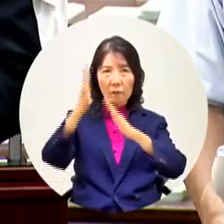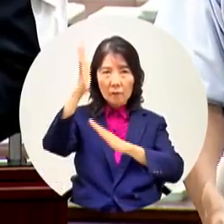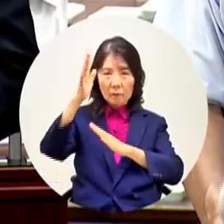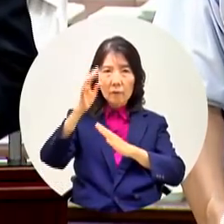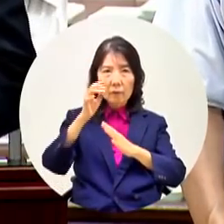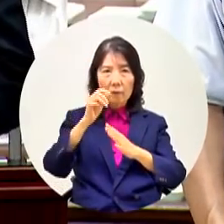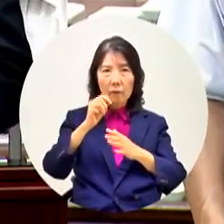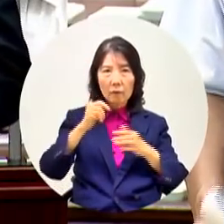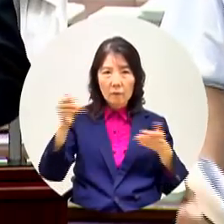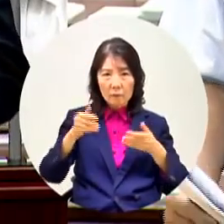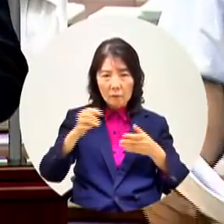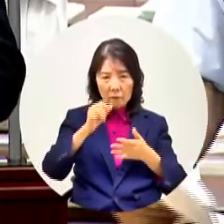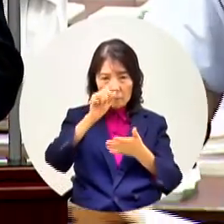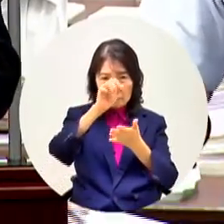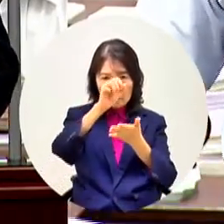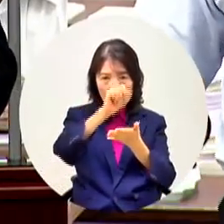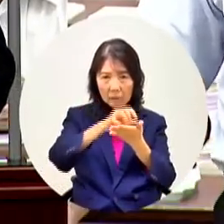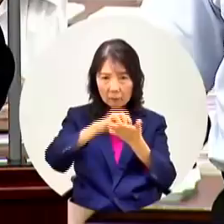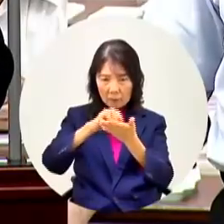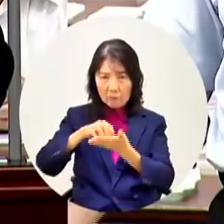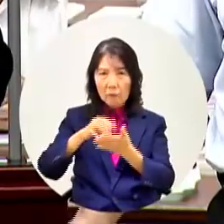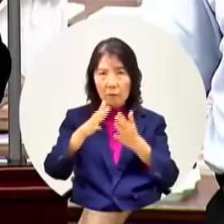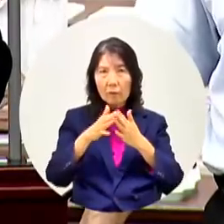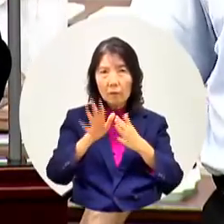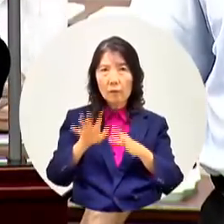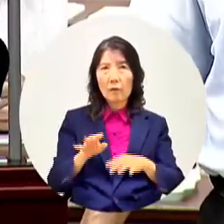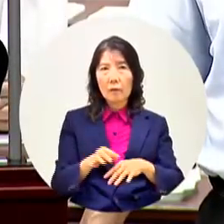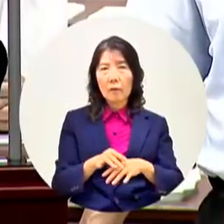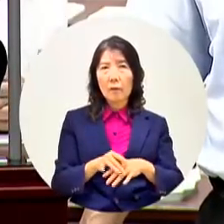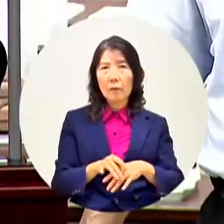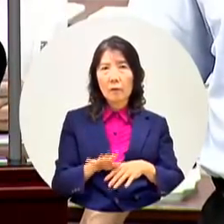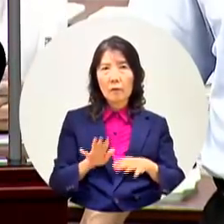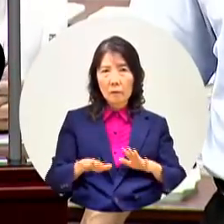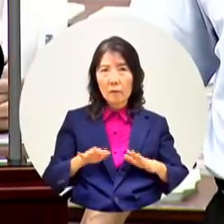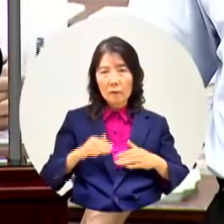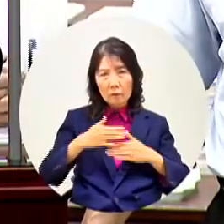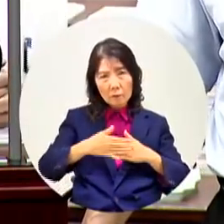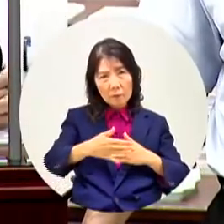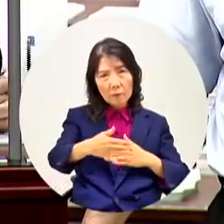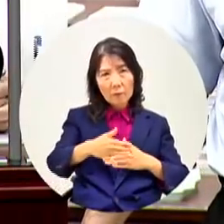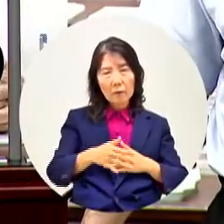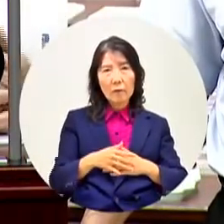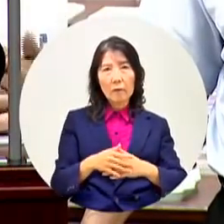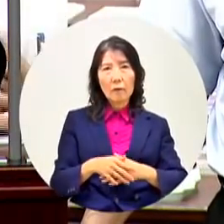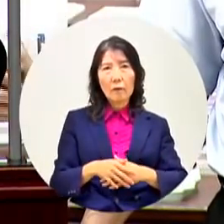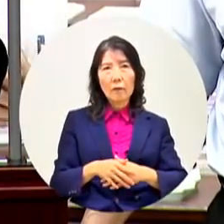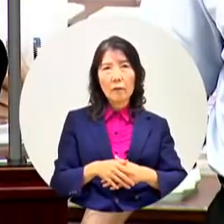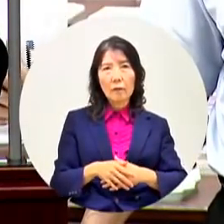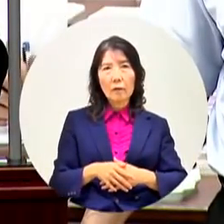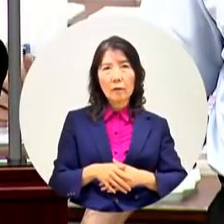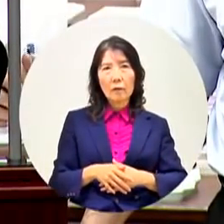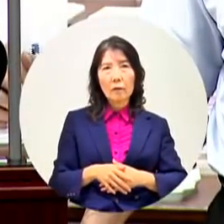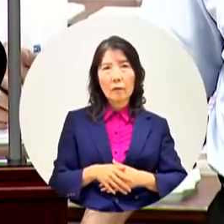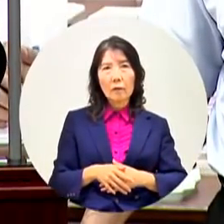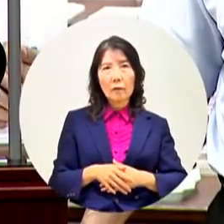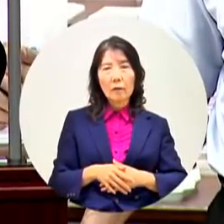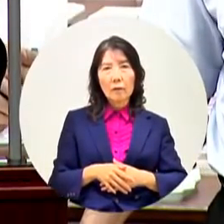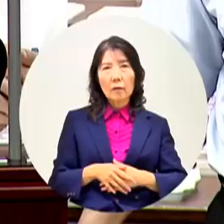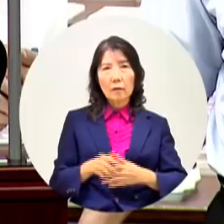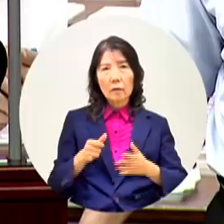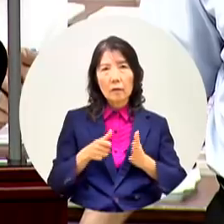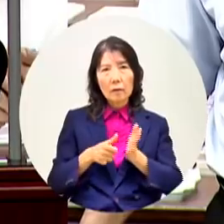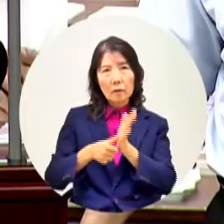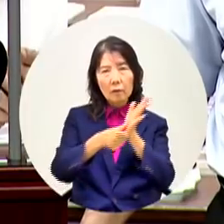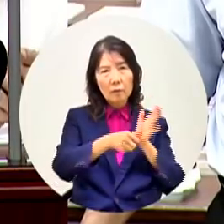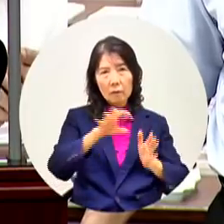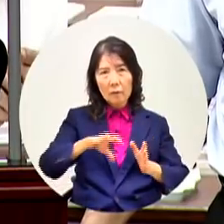造的这个部分哈。那目前哈，这个建进度哈嘛是拢咱公议员讲的这些地标型的这个建筑哈。